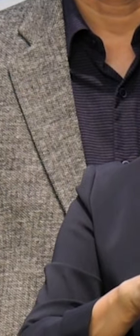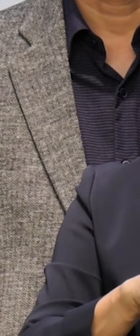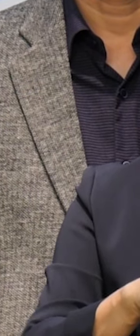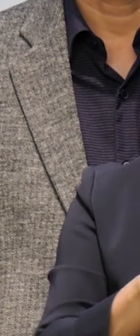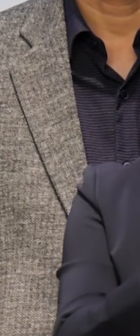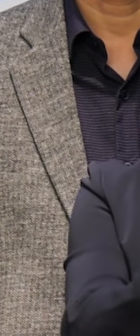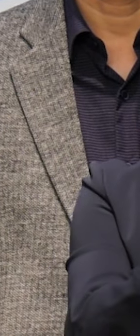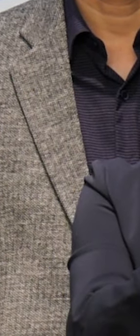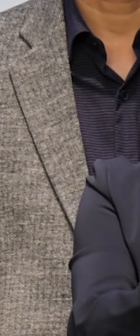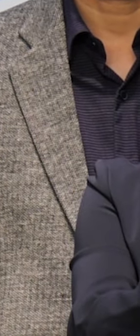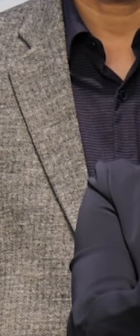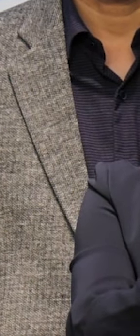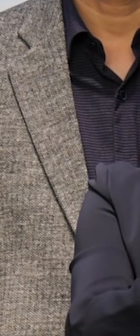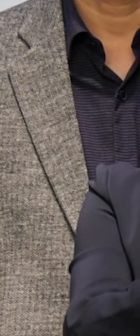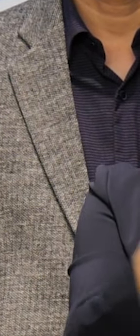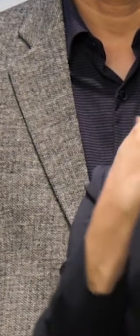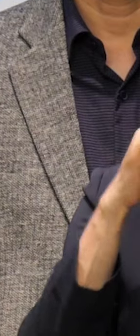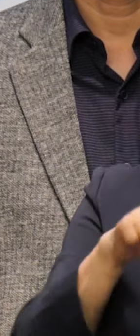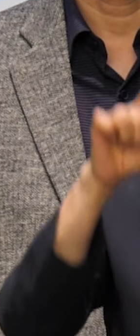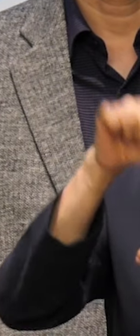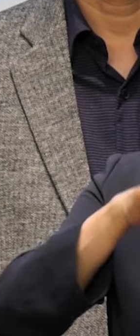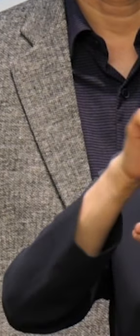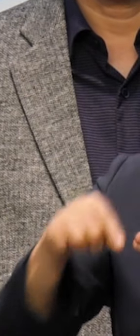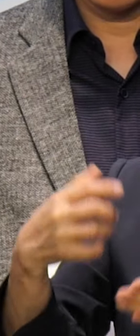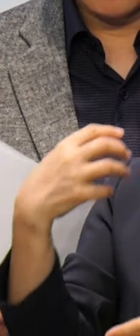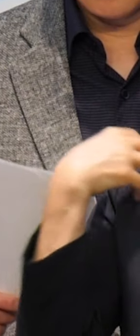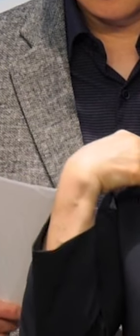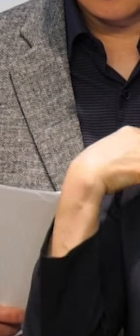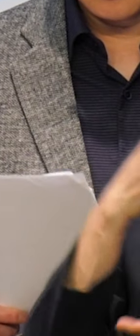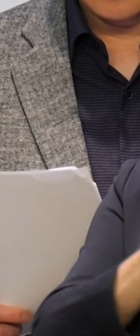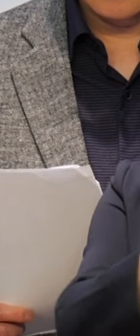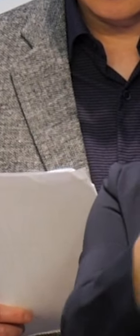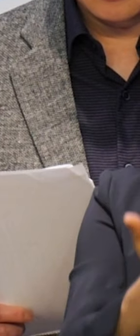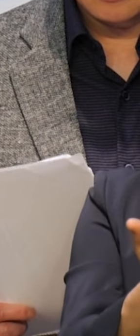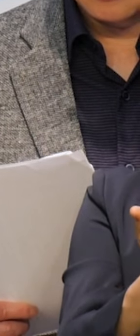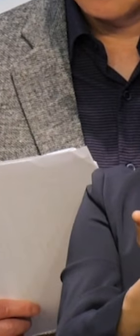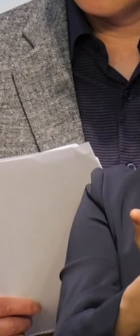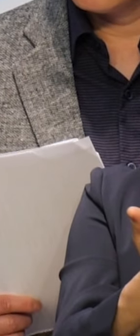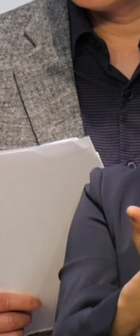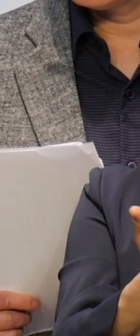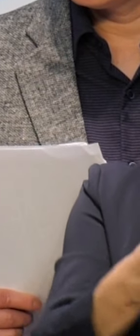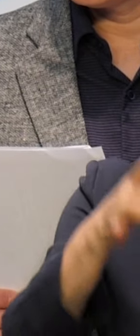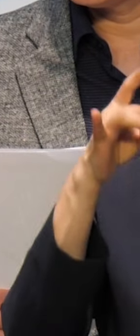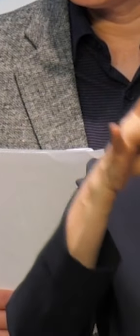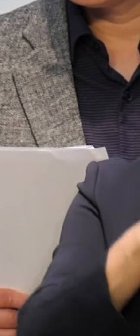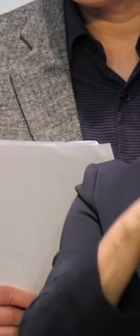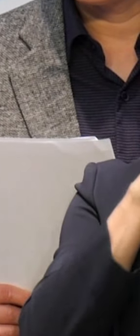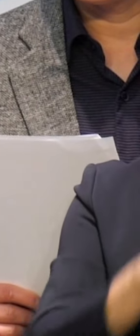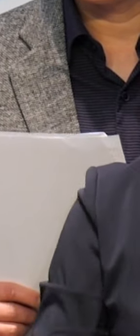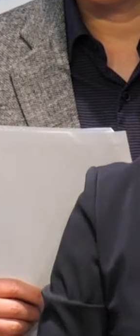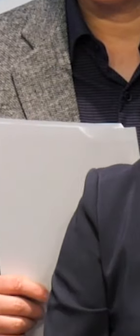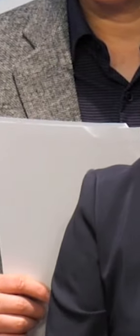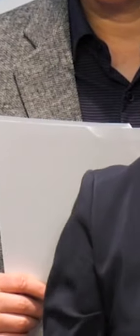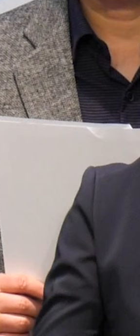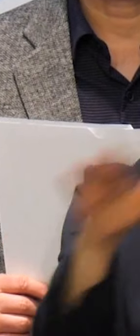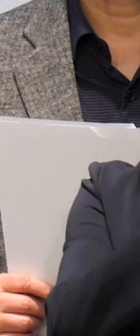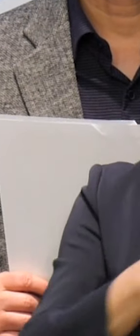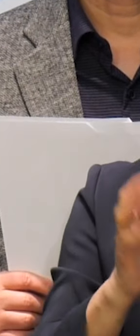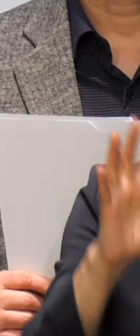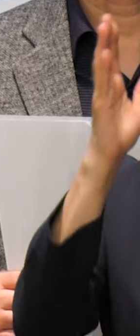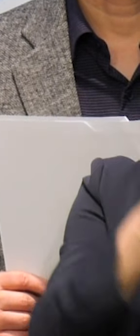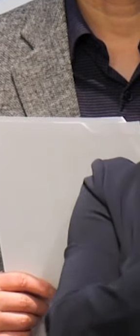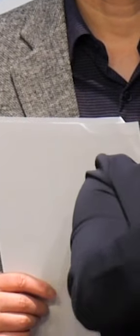전업지원, 정당한 보상을 의무화하는 등이 주요 골자입니다. 우리는 오늘